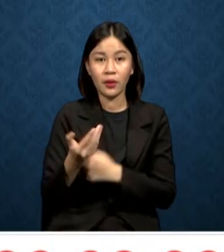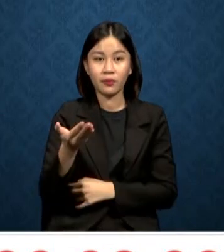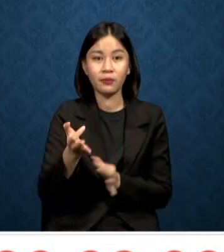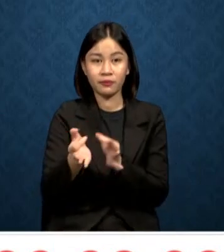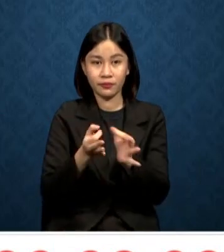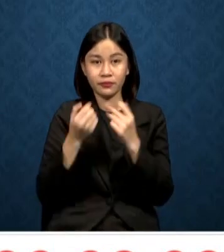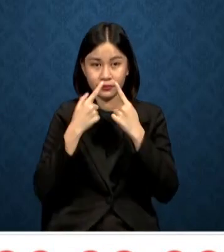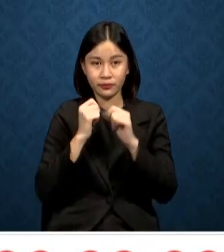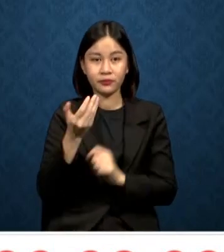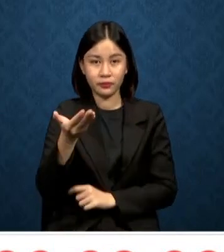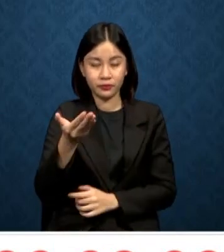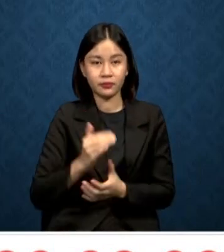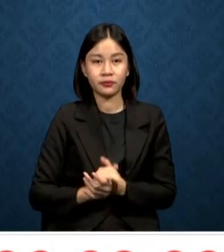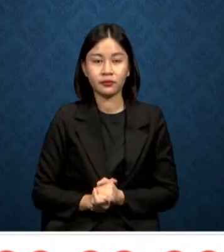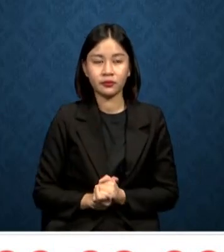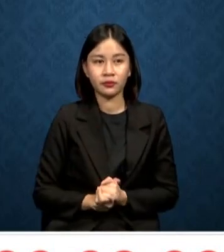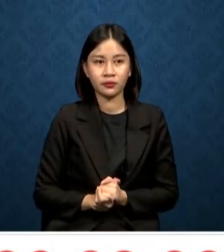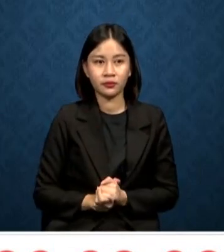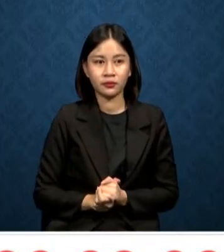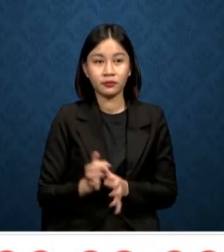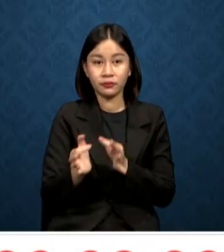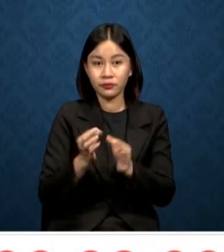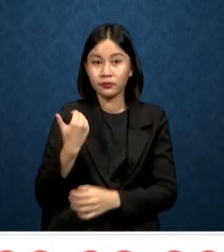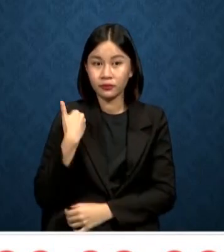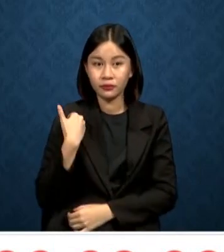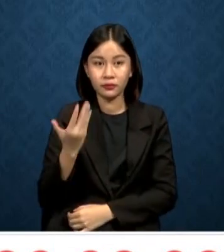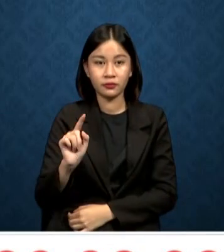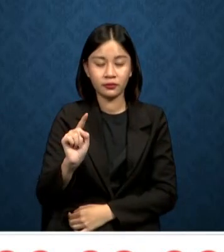แจงชี้แจงครับเชิญครับมีอะไรชี้แจงเพิ่มเติมไหมครับ